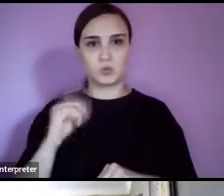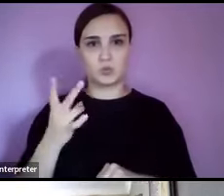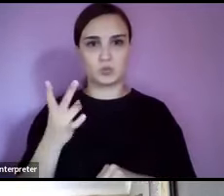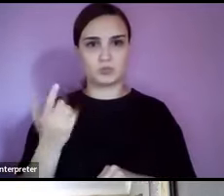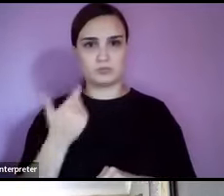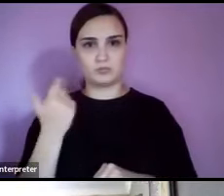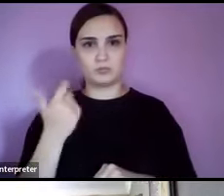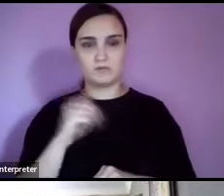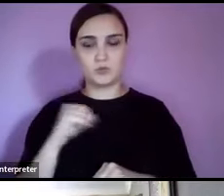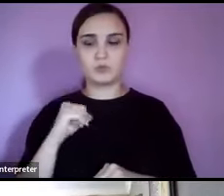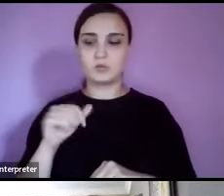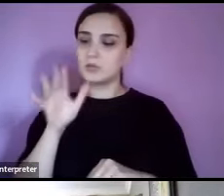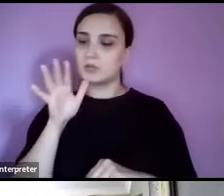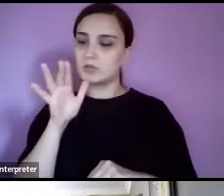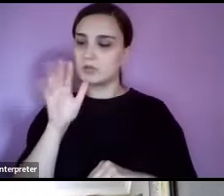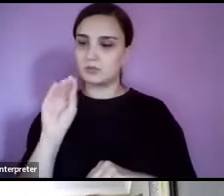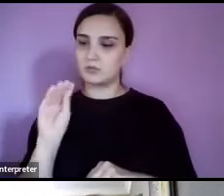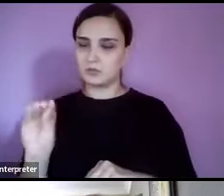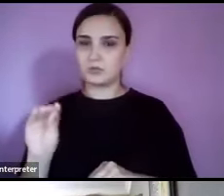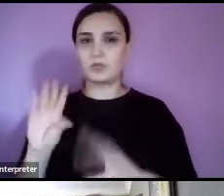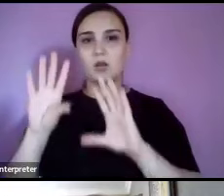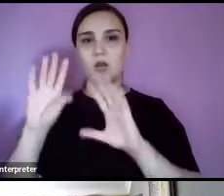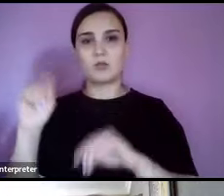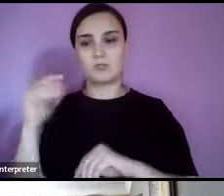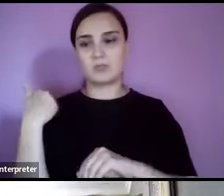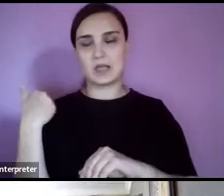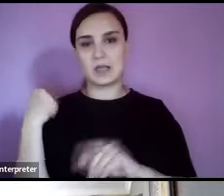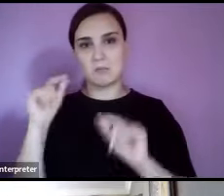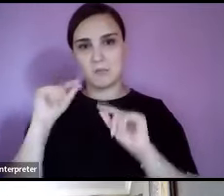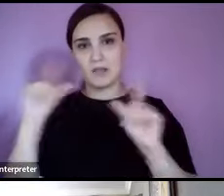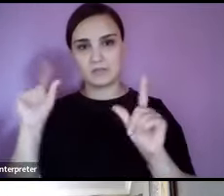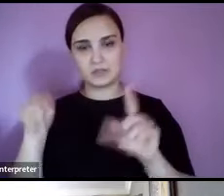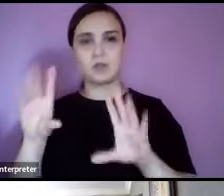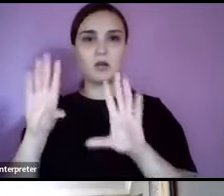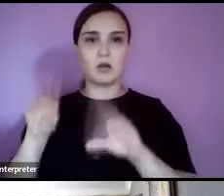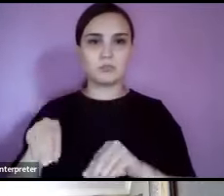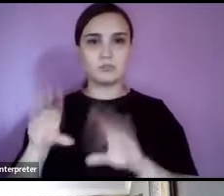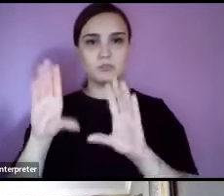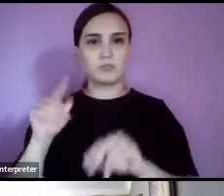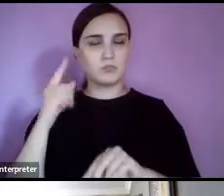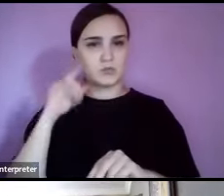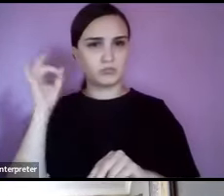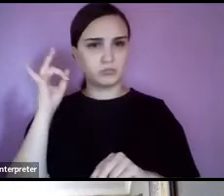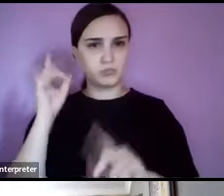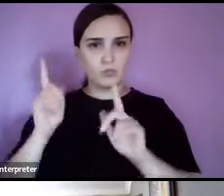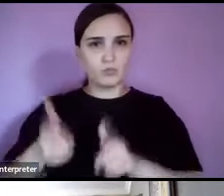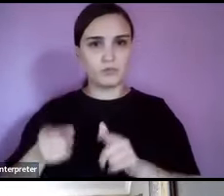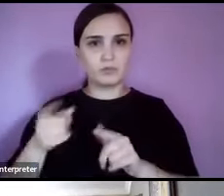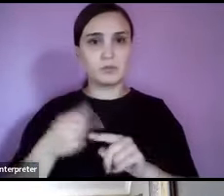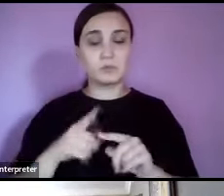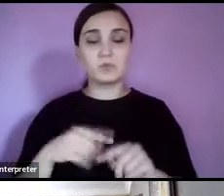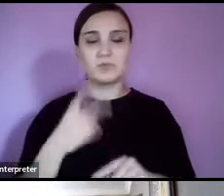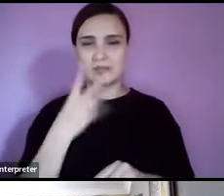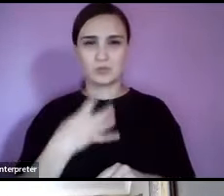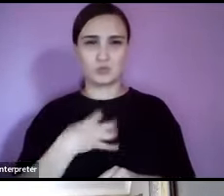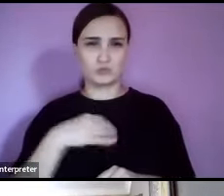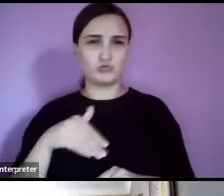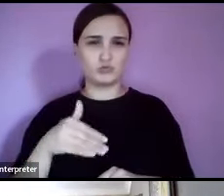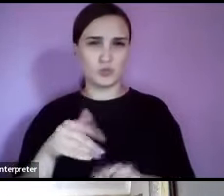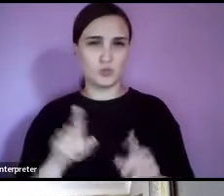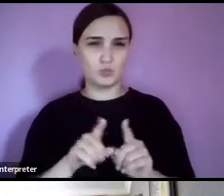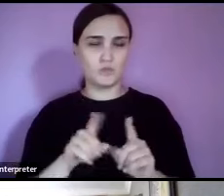თვითონ დააყენოს, გამართოს ეს მაღვიძარა, ან გამორთოს. და ეს ერთი მხრივ არის ძალიან თითქოს უნიშნელო დეტალი, თუმცა